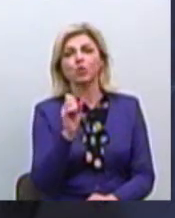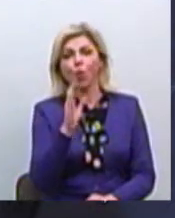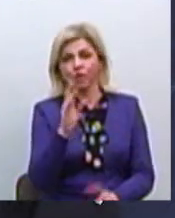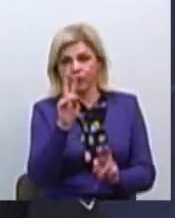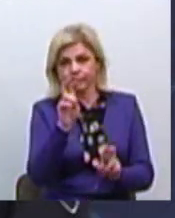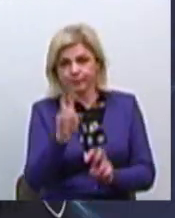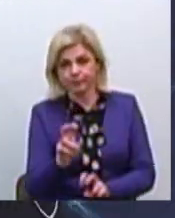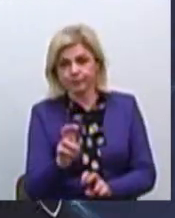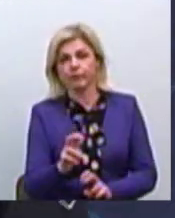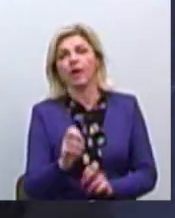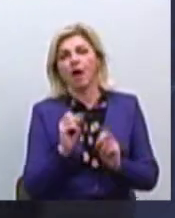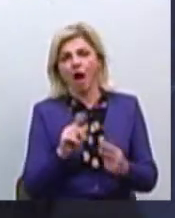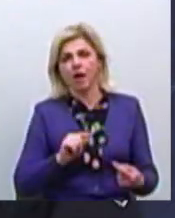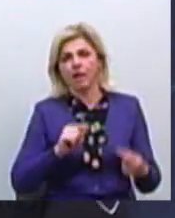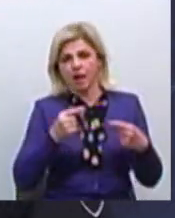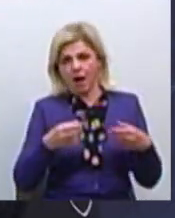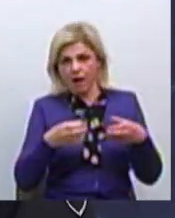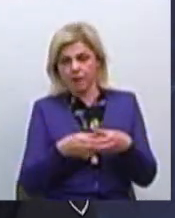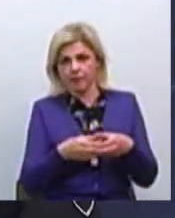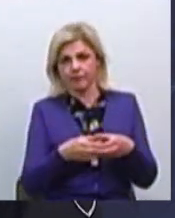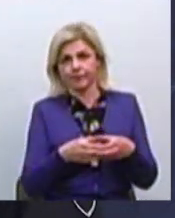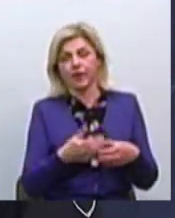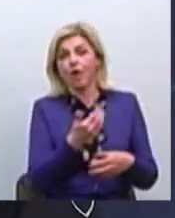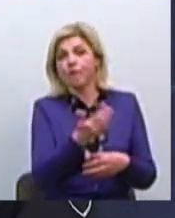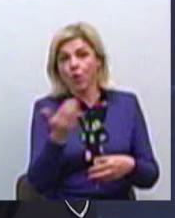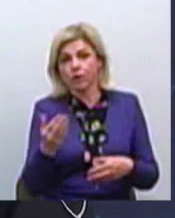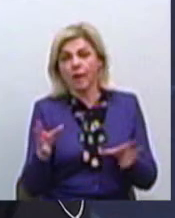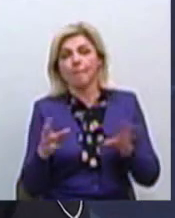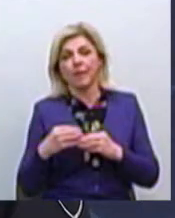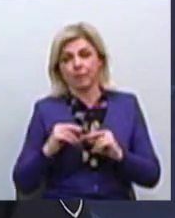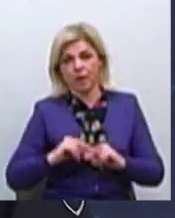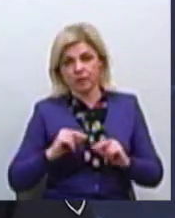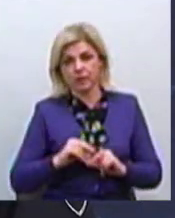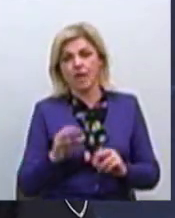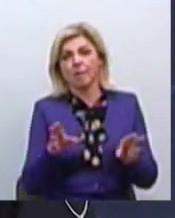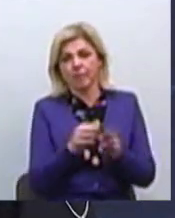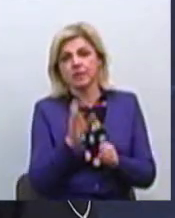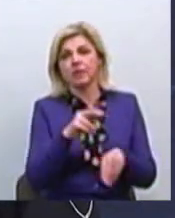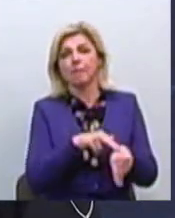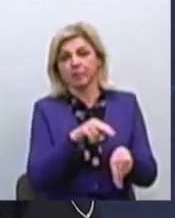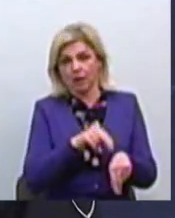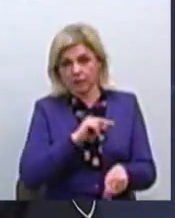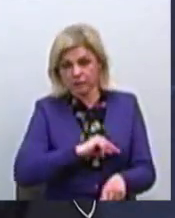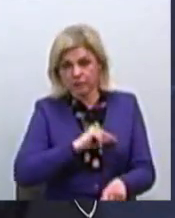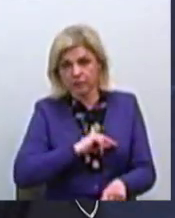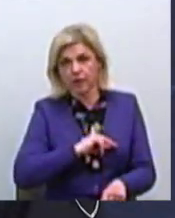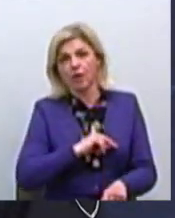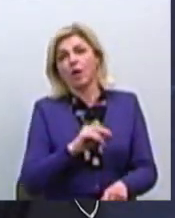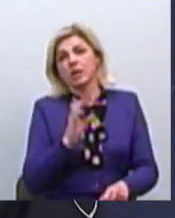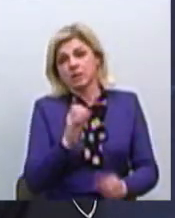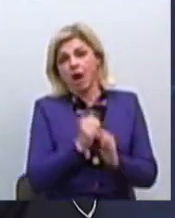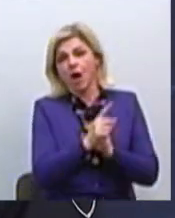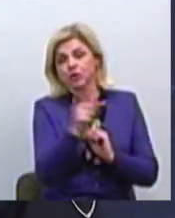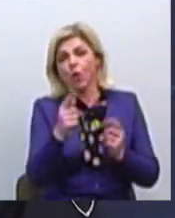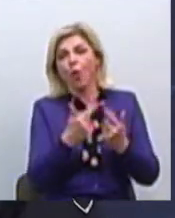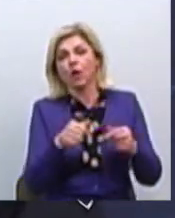ну, як би радикально, якщо вони співпрацюють з працівниками поліції, з ними, з кожною